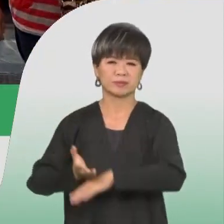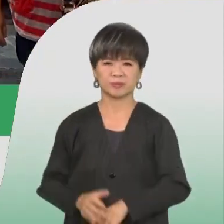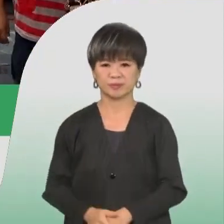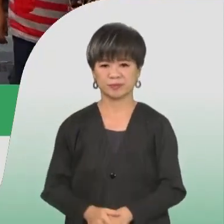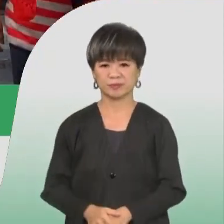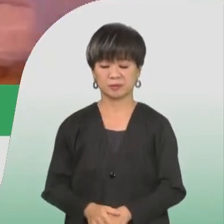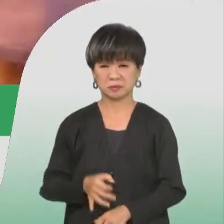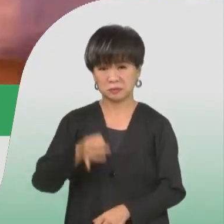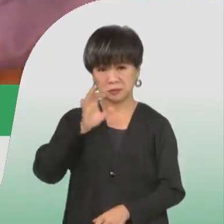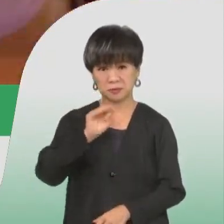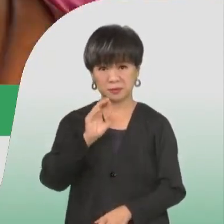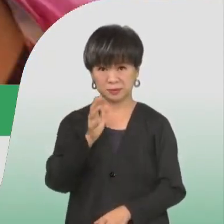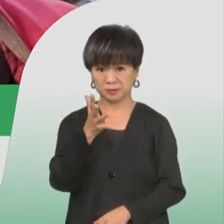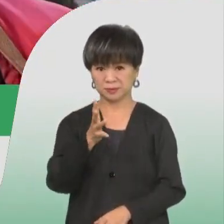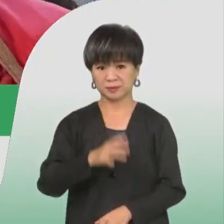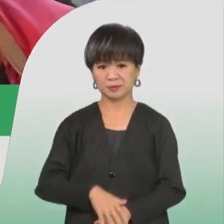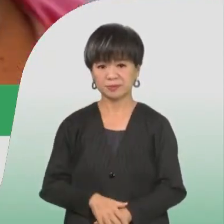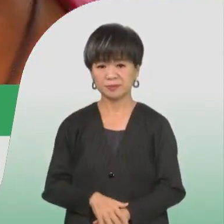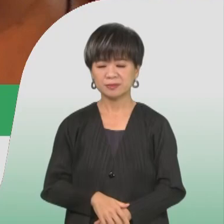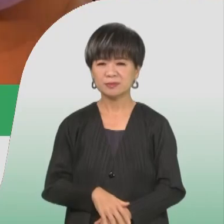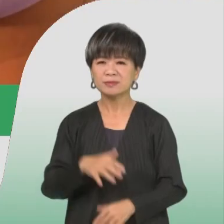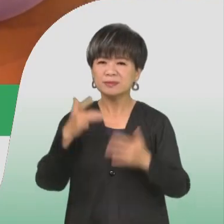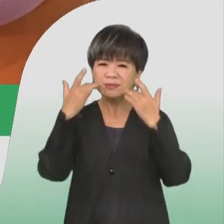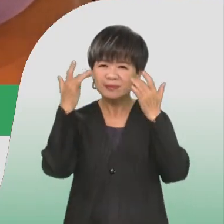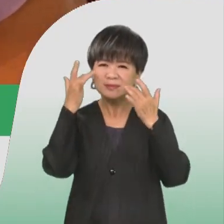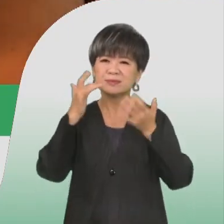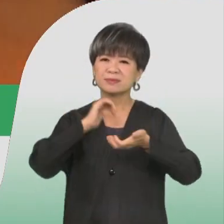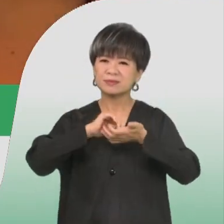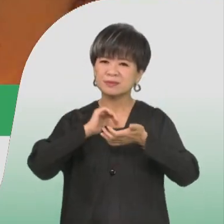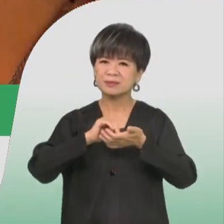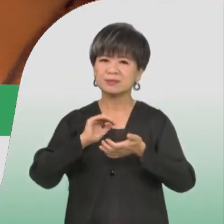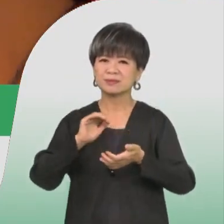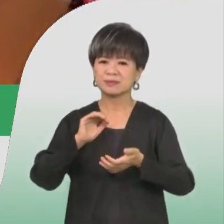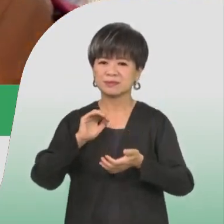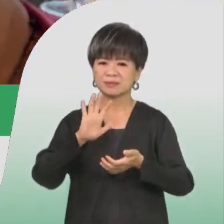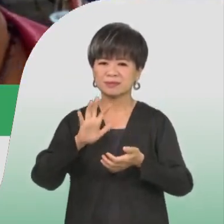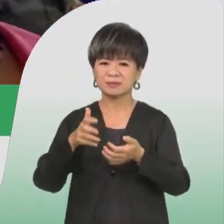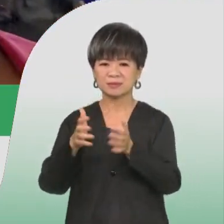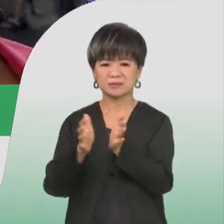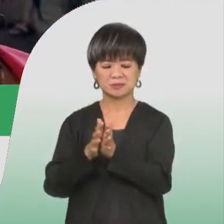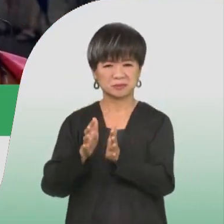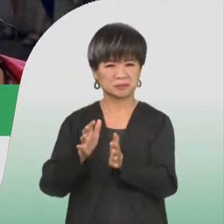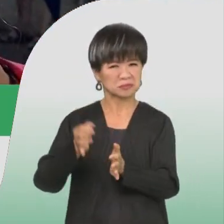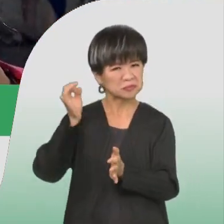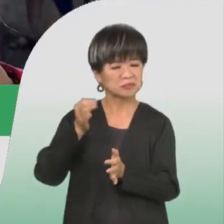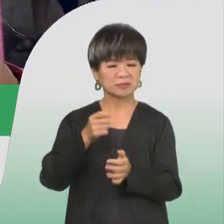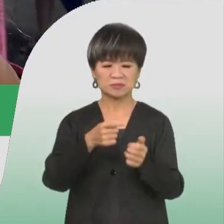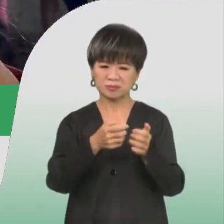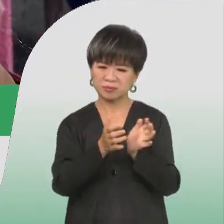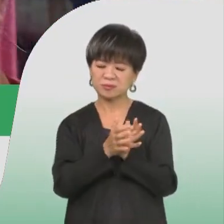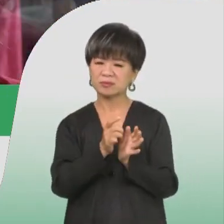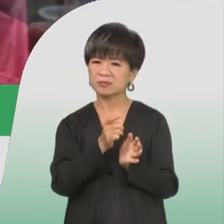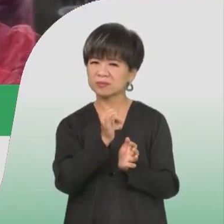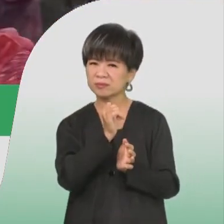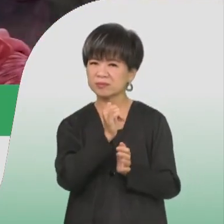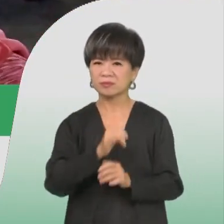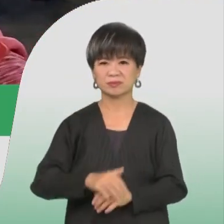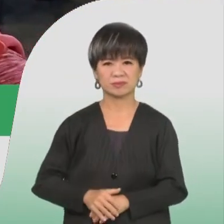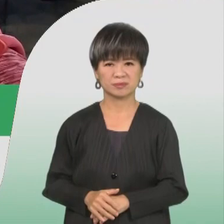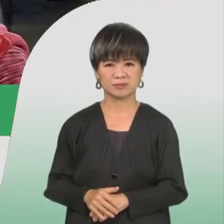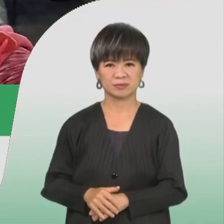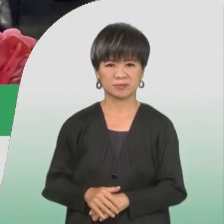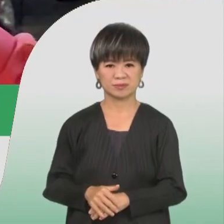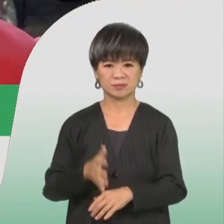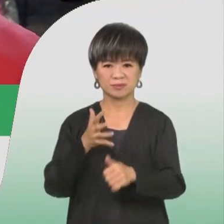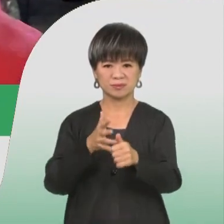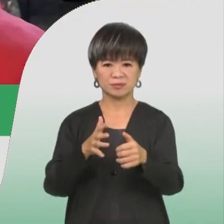够卡贵。 看菜啦，不一定啦。有的哈、长得很离谱啊，有的。还好啦， 安子有